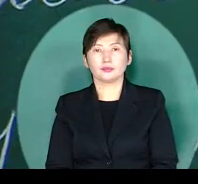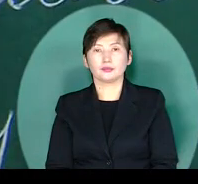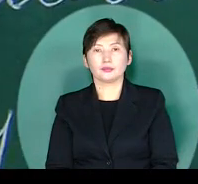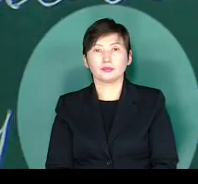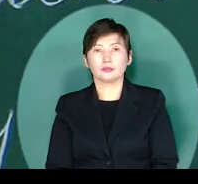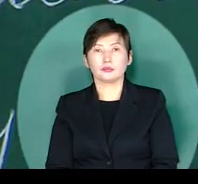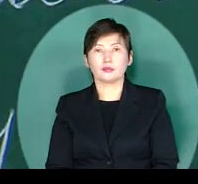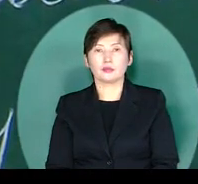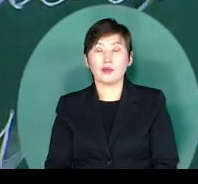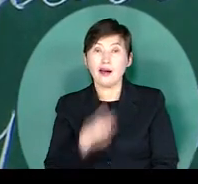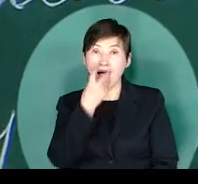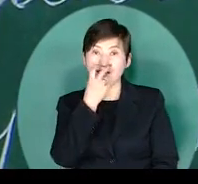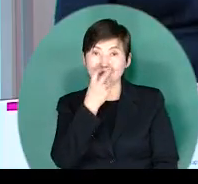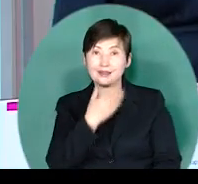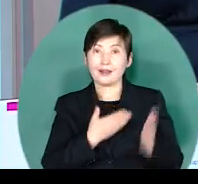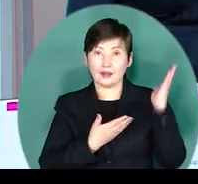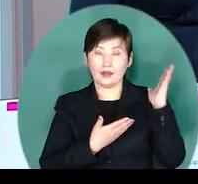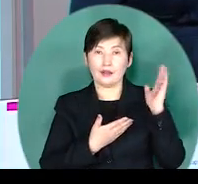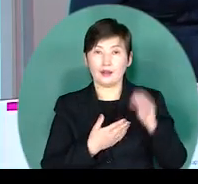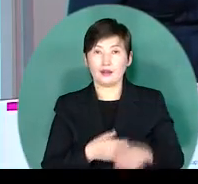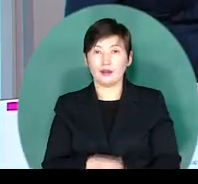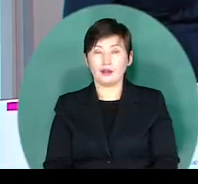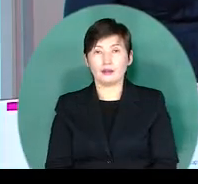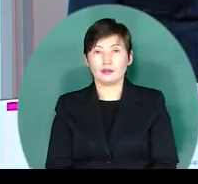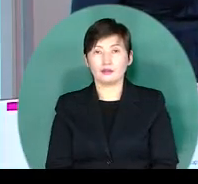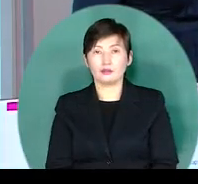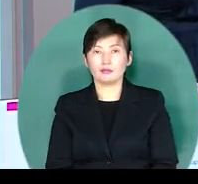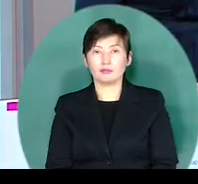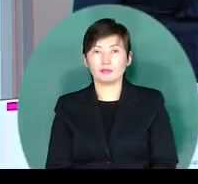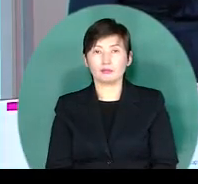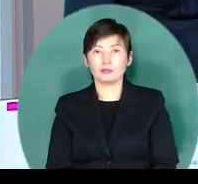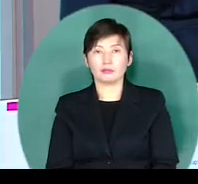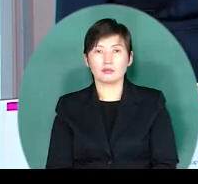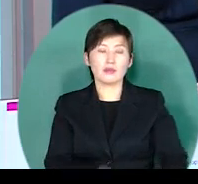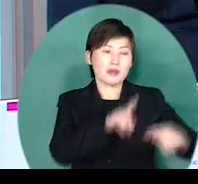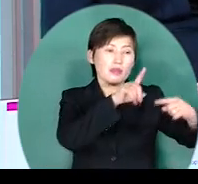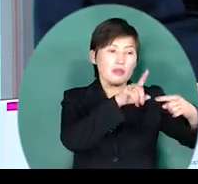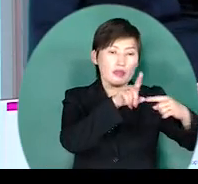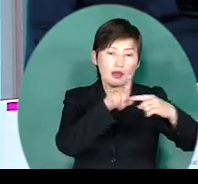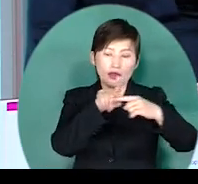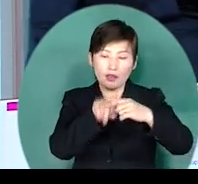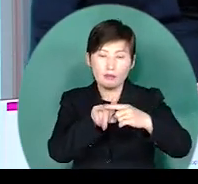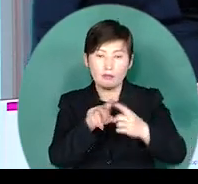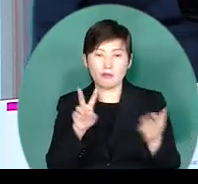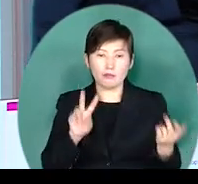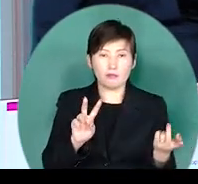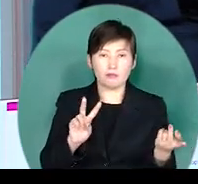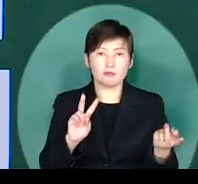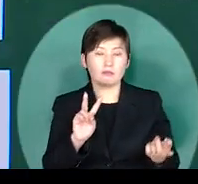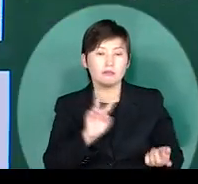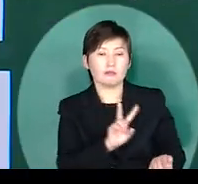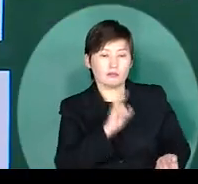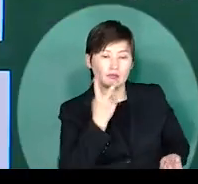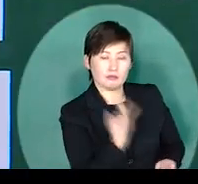дээ. Тэгвэл энэ хоёрыг бүгдээрээ ажиглая. Багш нь яатсан байна. Нөгөө нэмэгдхүүний байрыг сольсон байна шүү